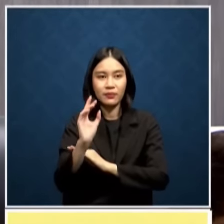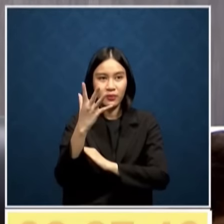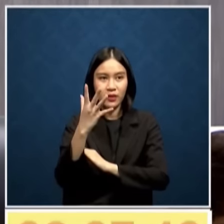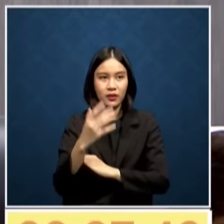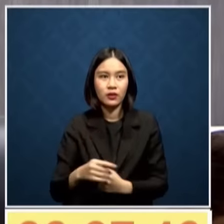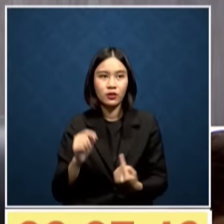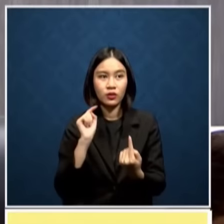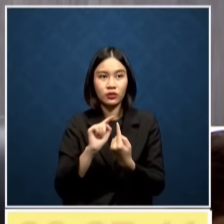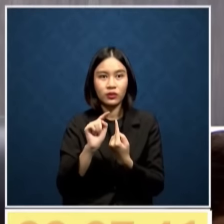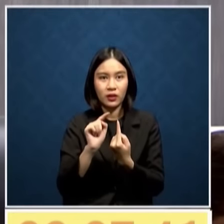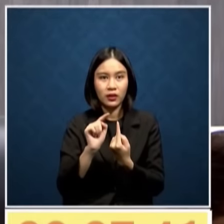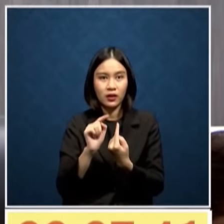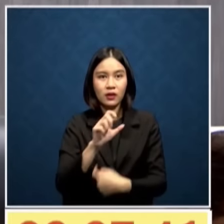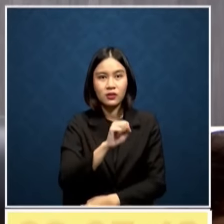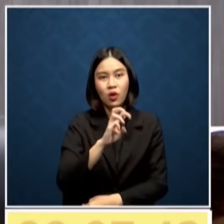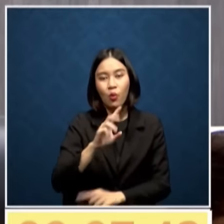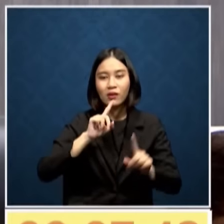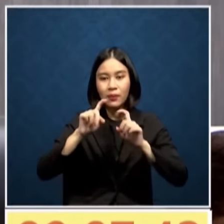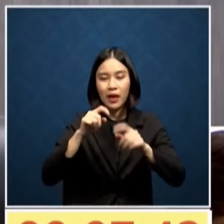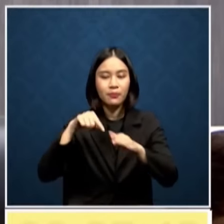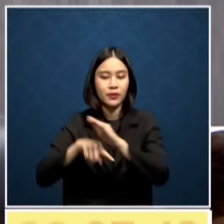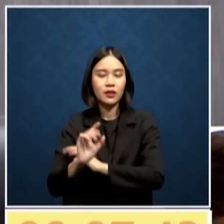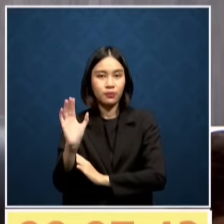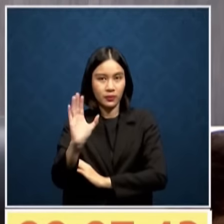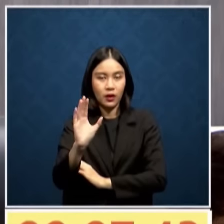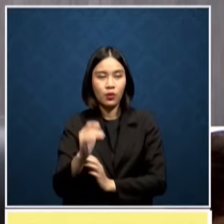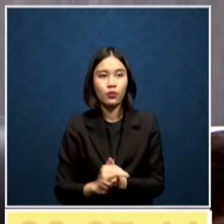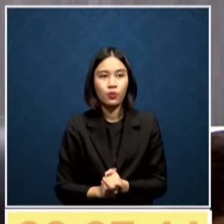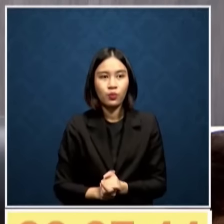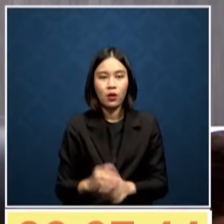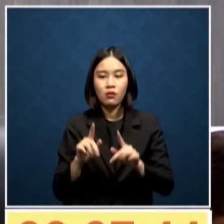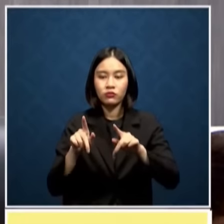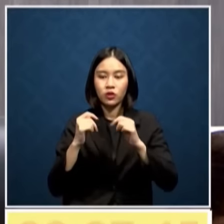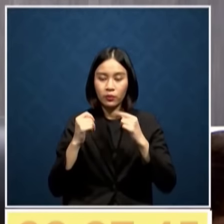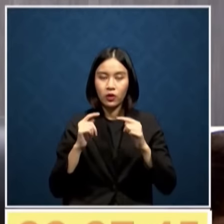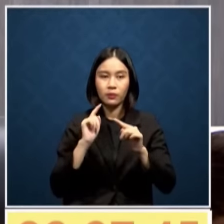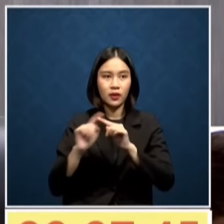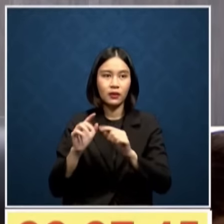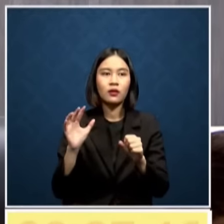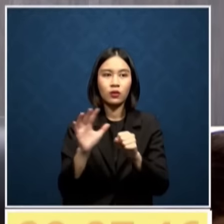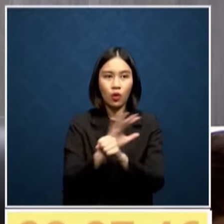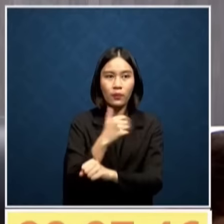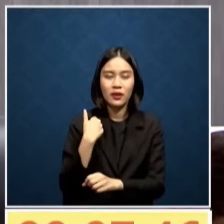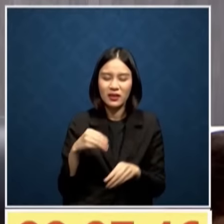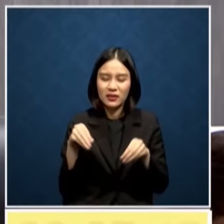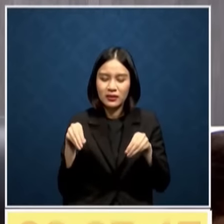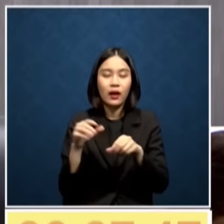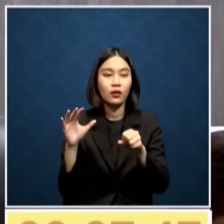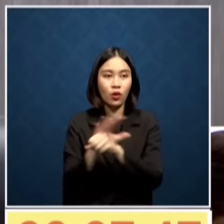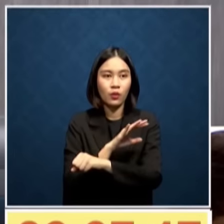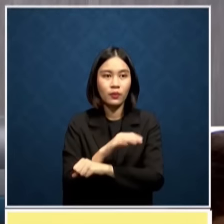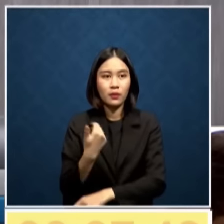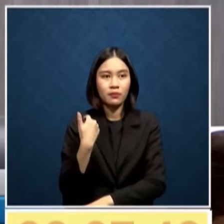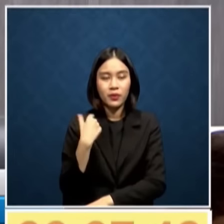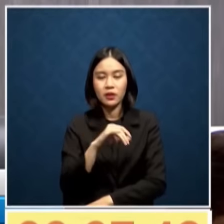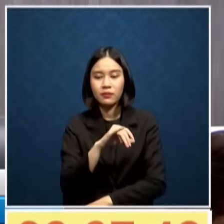ของบรรดาสวทั้งหลายนะคะท่านก็ตอบคำถามได้ครบถ้วนเกือบครบนะคะ